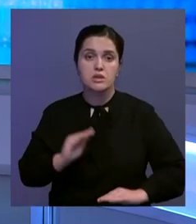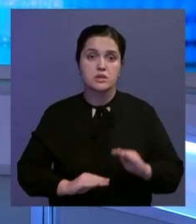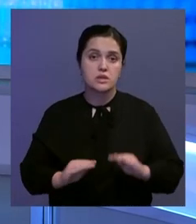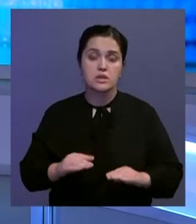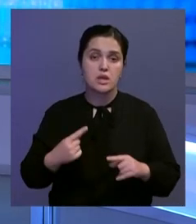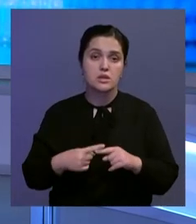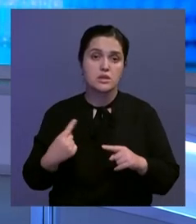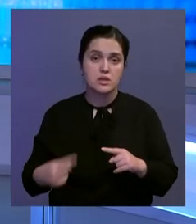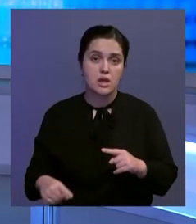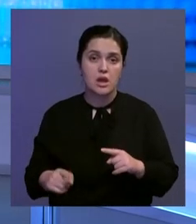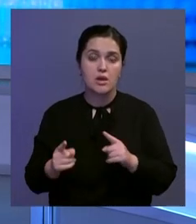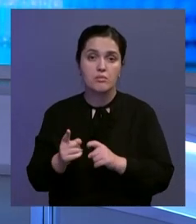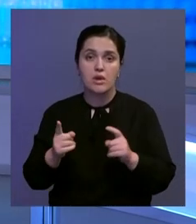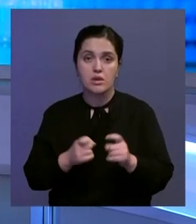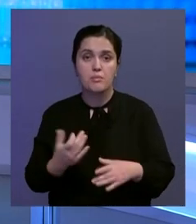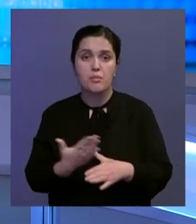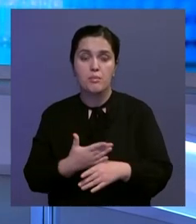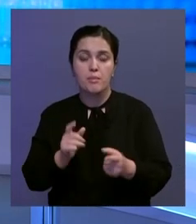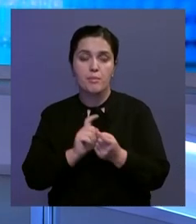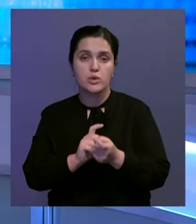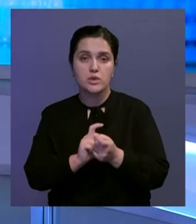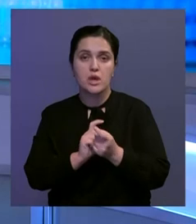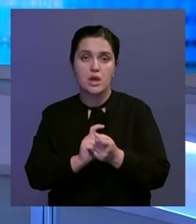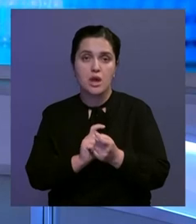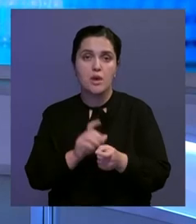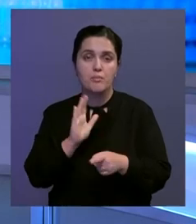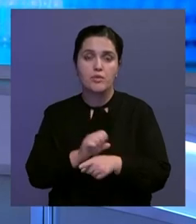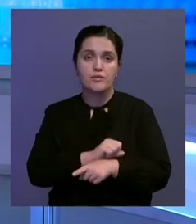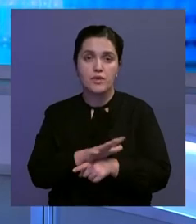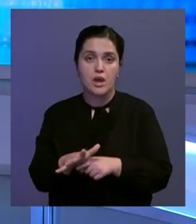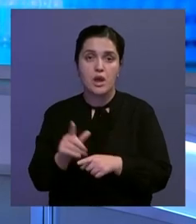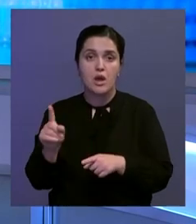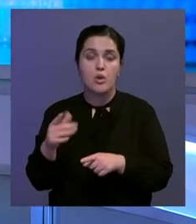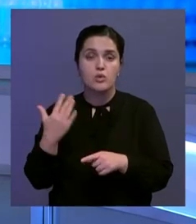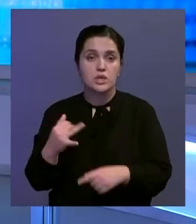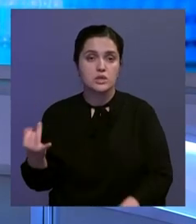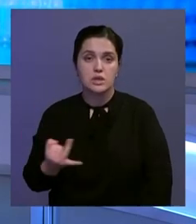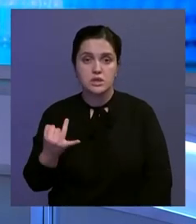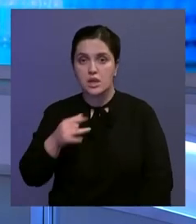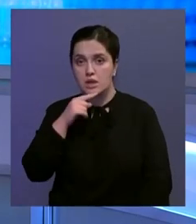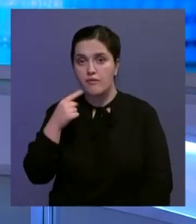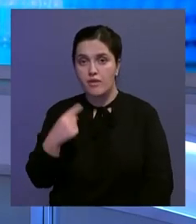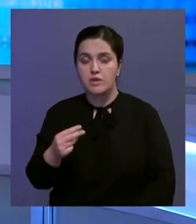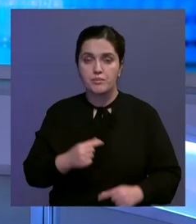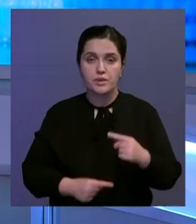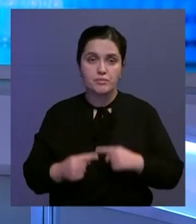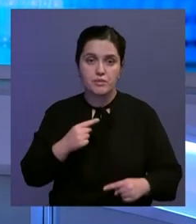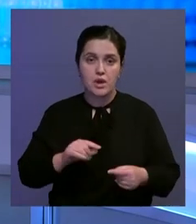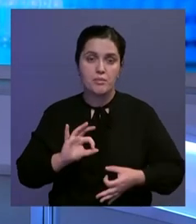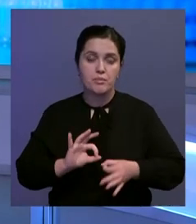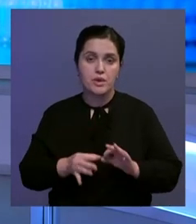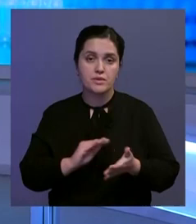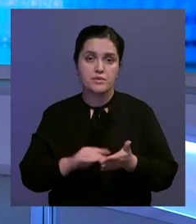аналогов. Разработчики создали и другие средства, которые помогут в борьбе с вирусом. К слову, продукцией уже заинтересовались